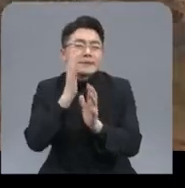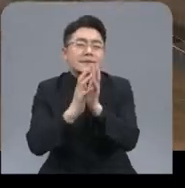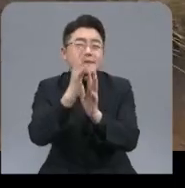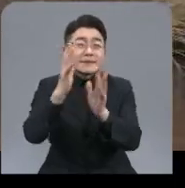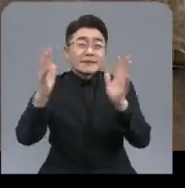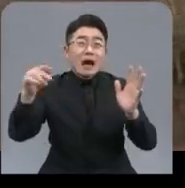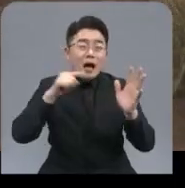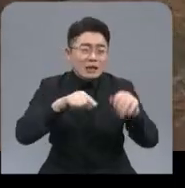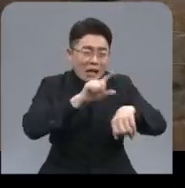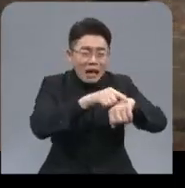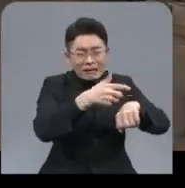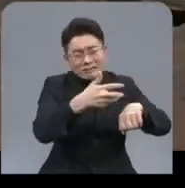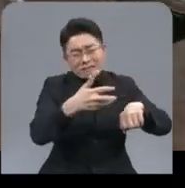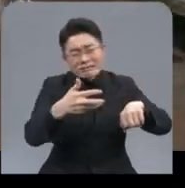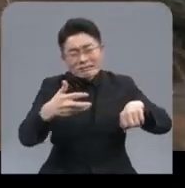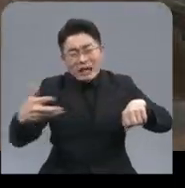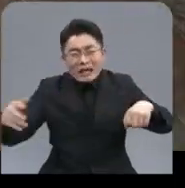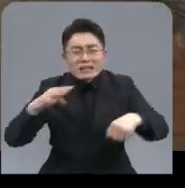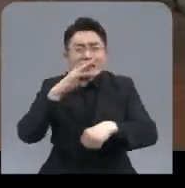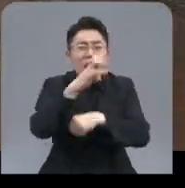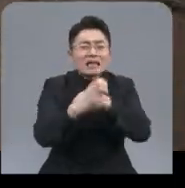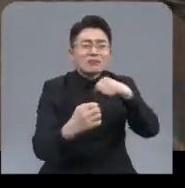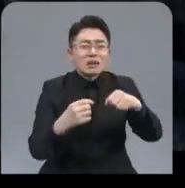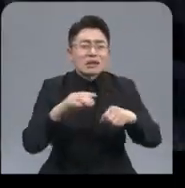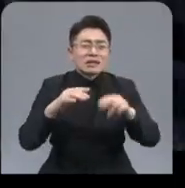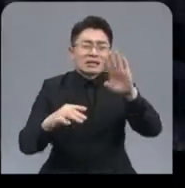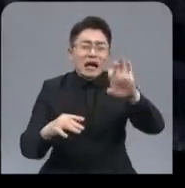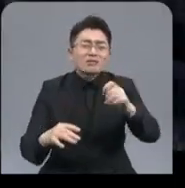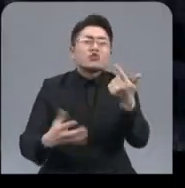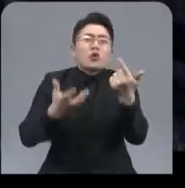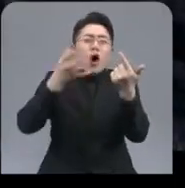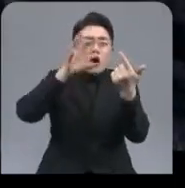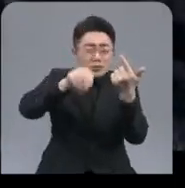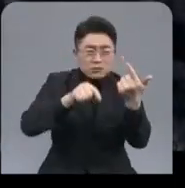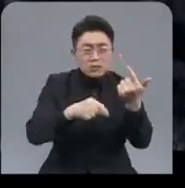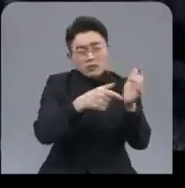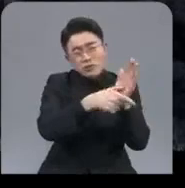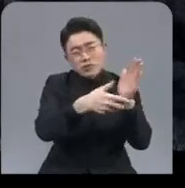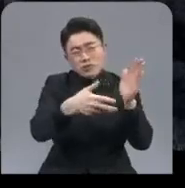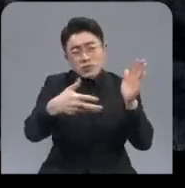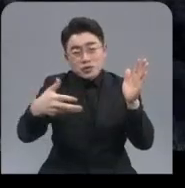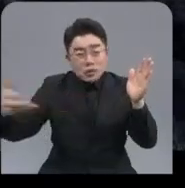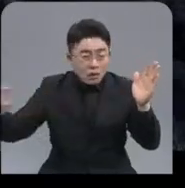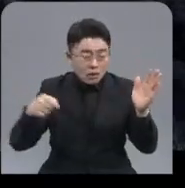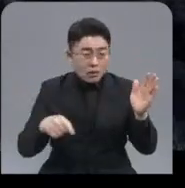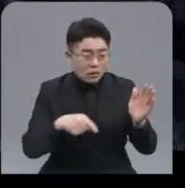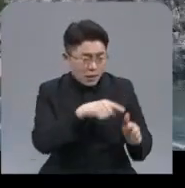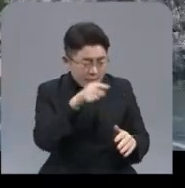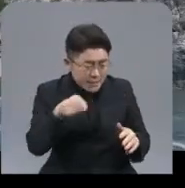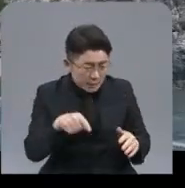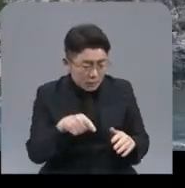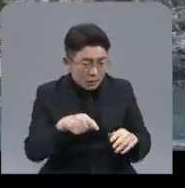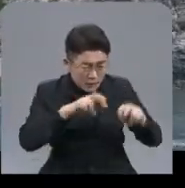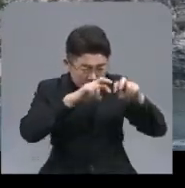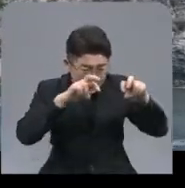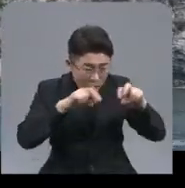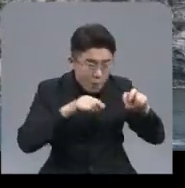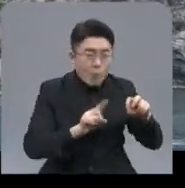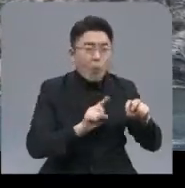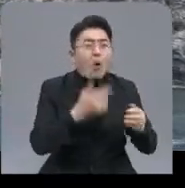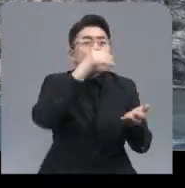1,4 tỷ Won 1,08 triệu đô la Mỹ và là chương trình truyền hình trong nước đầu tiên được phát sóng với độ phân giải 8k